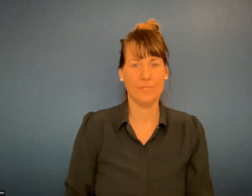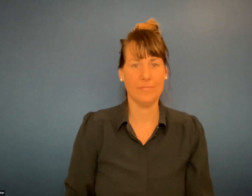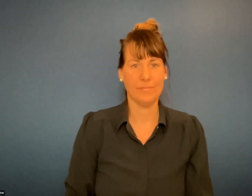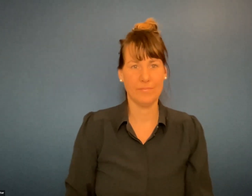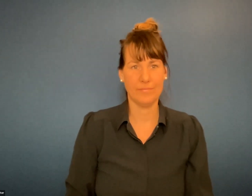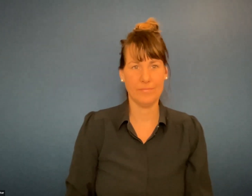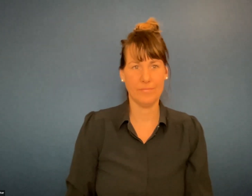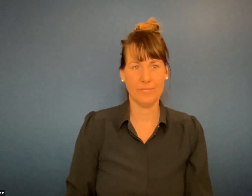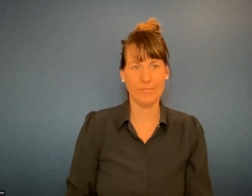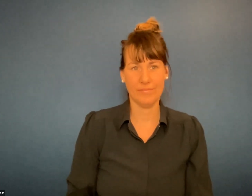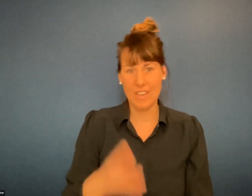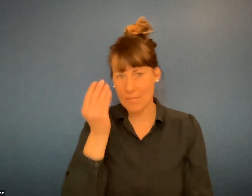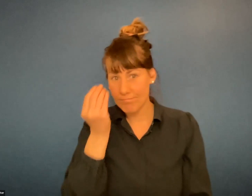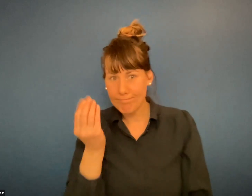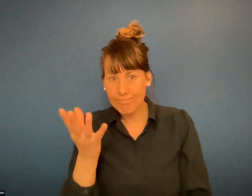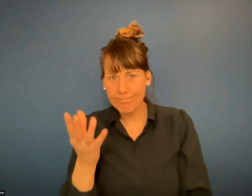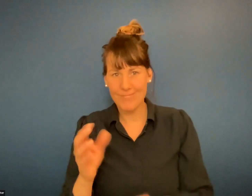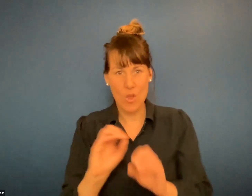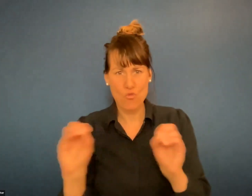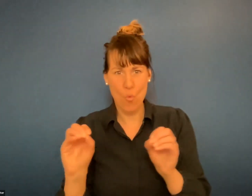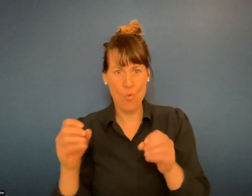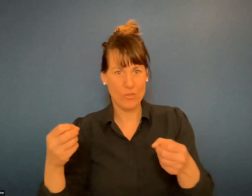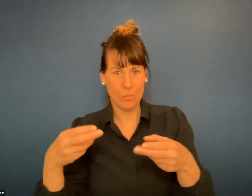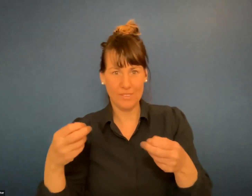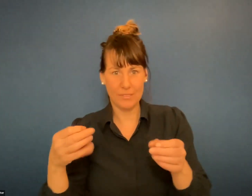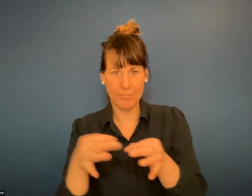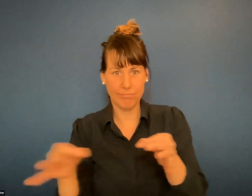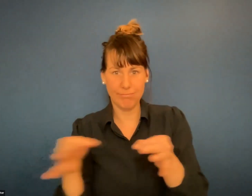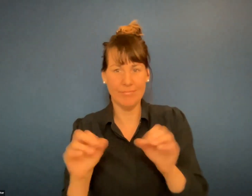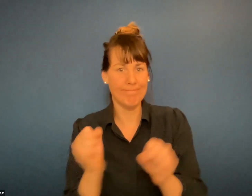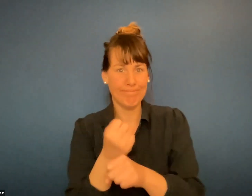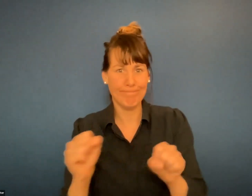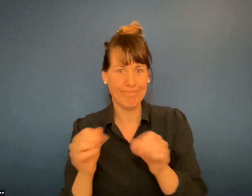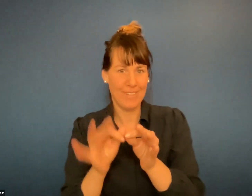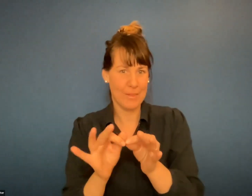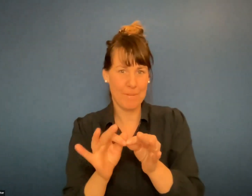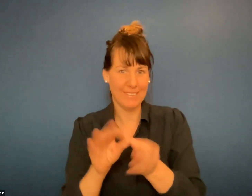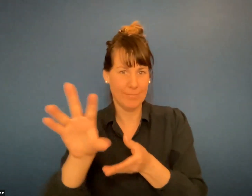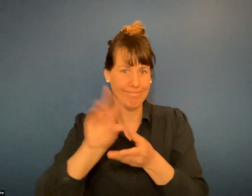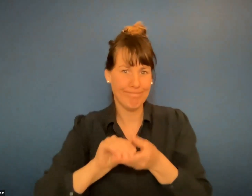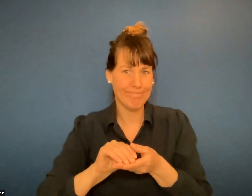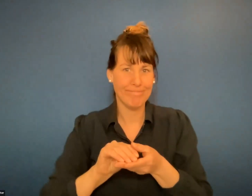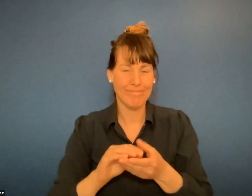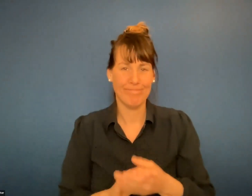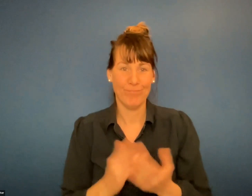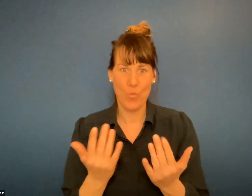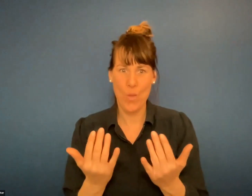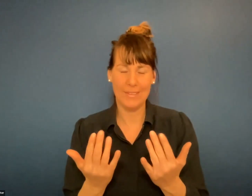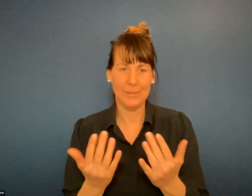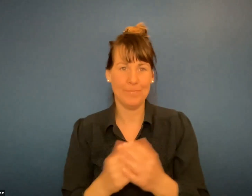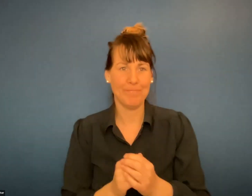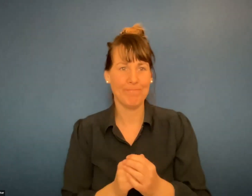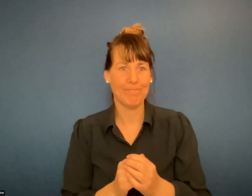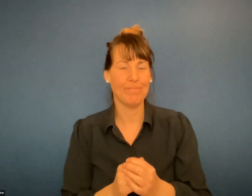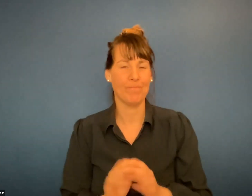ces aides techniques qui, on le sait, coûtent excessivement cher et la capacité économique des personnes handicapées